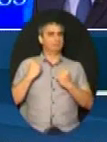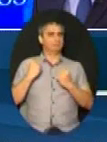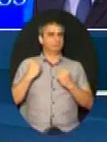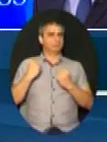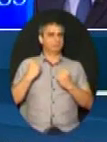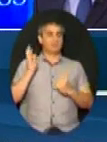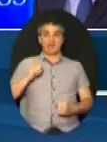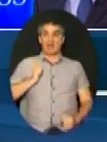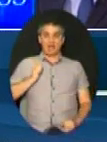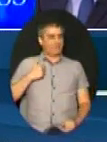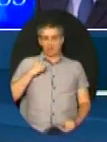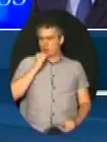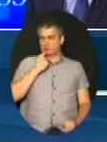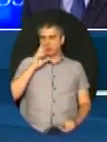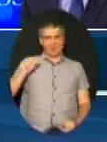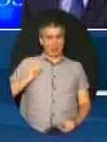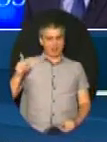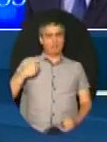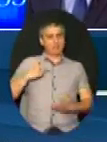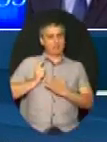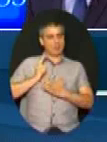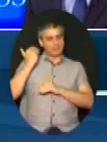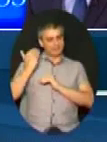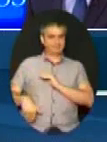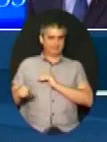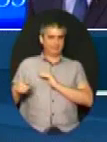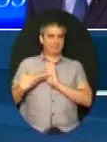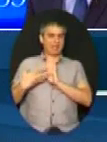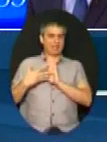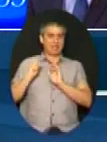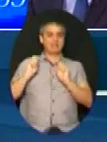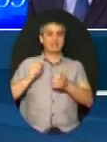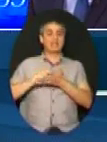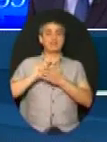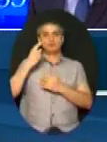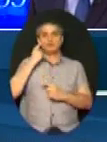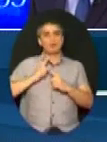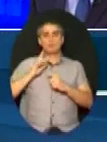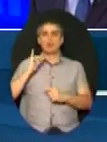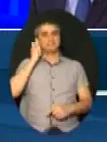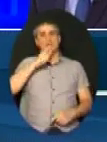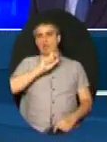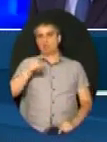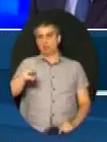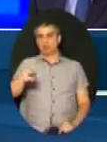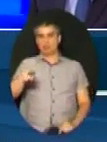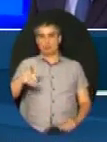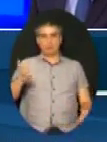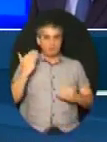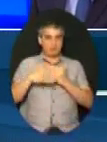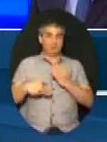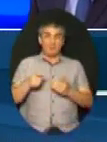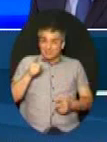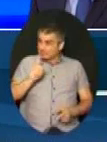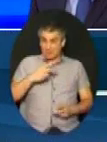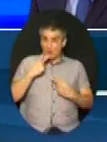ועוצמתיים, על חייל, ואני לא רוצה להתבטא על החייל הזה, כי אנחנו נחכה לסיום החקירה עם הגשת כתב האישום, ונראה בדיוק על איזו עבירה הוא מואשם בסופו של דבר. על